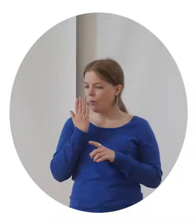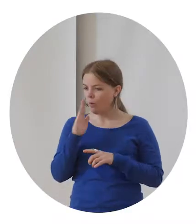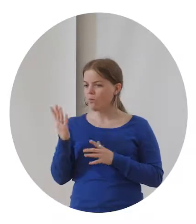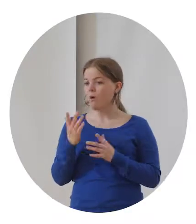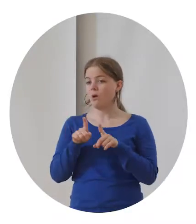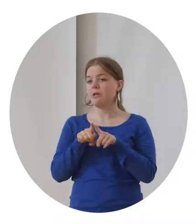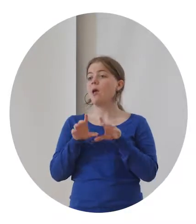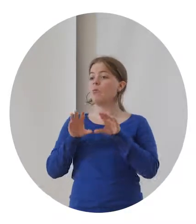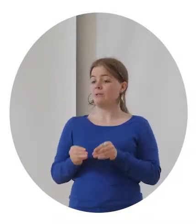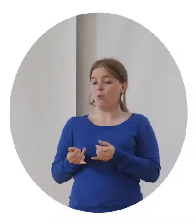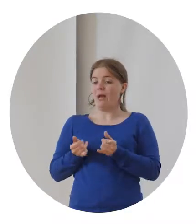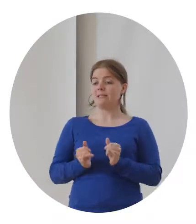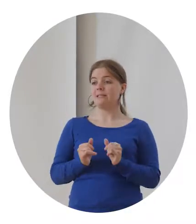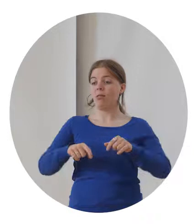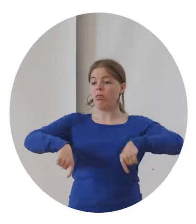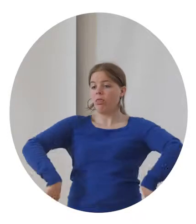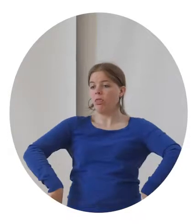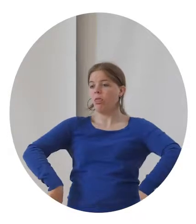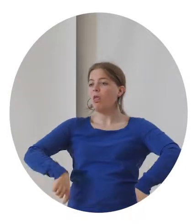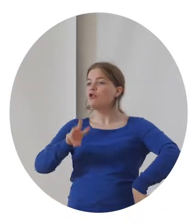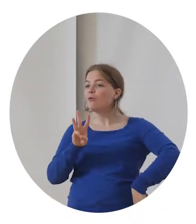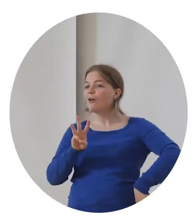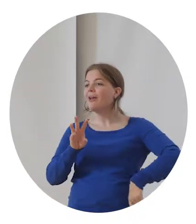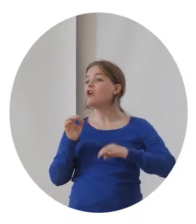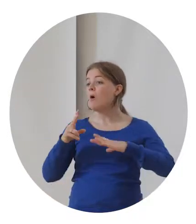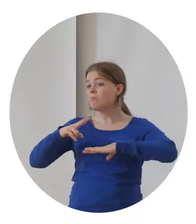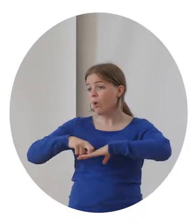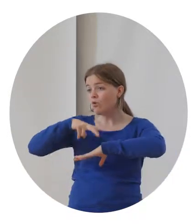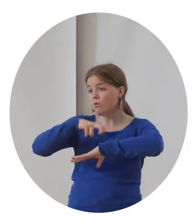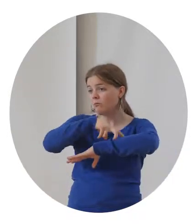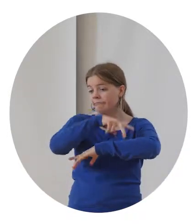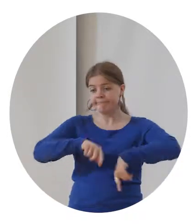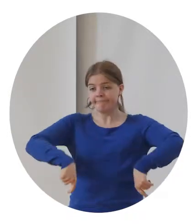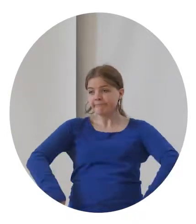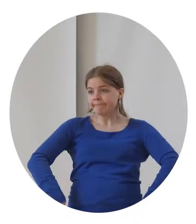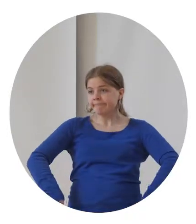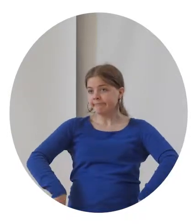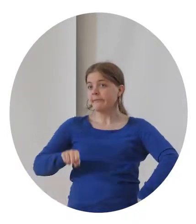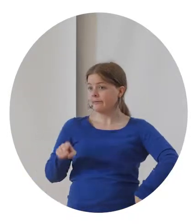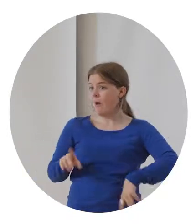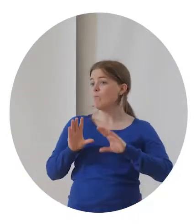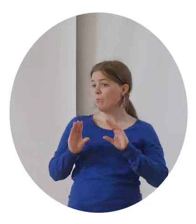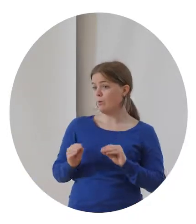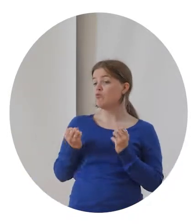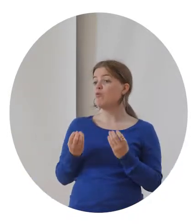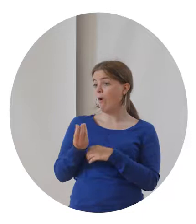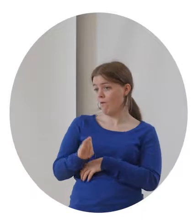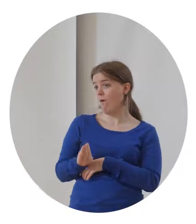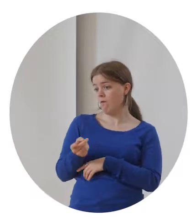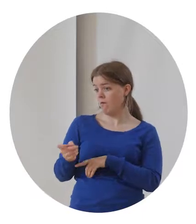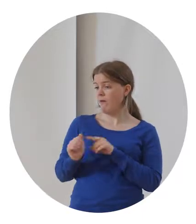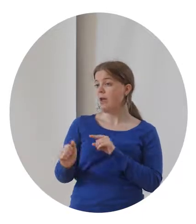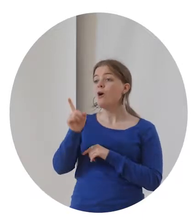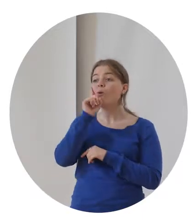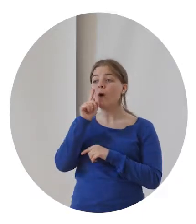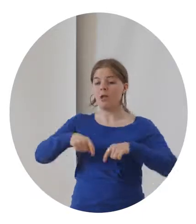la position assise en W, qui est, vous savez, comme les grenouilles, qui est une position que les enfants adoptent souvent parce que